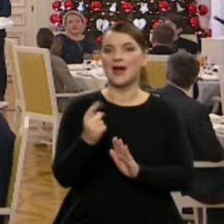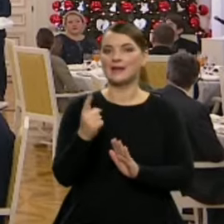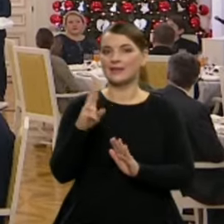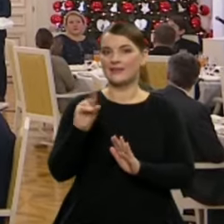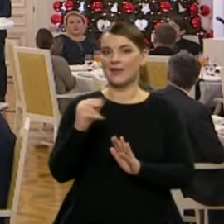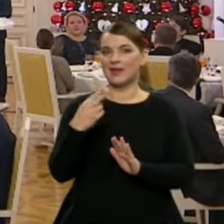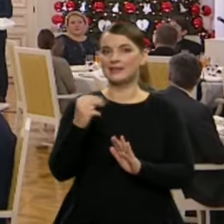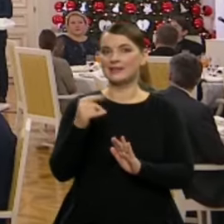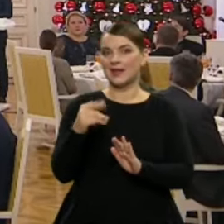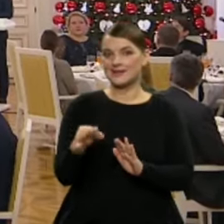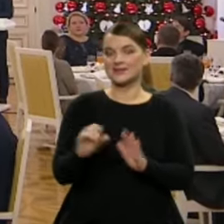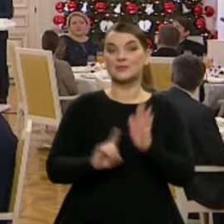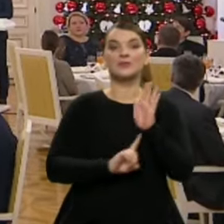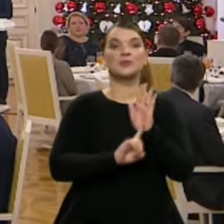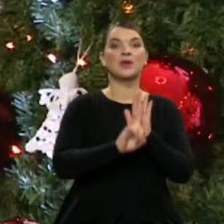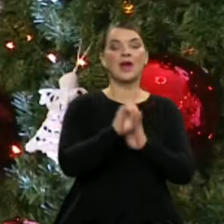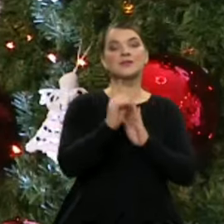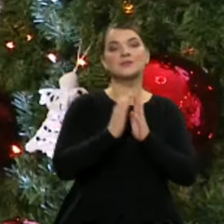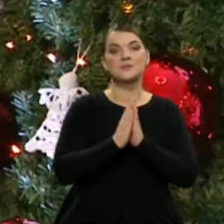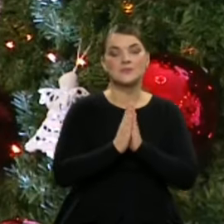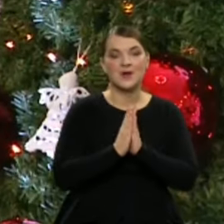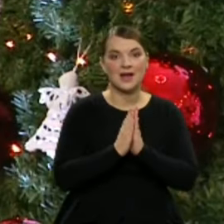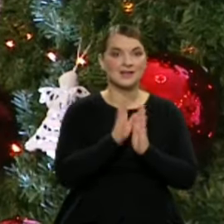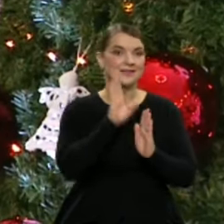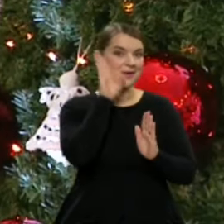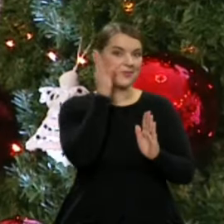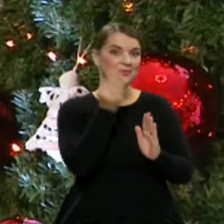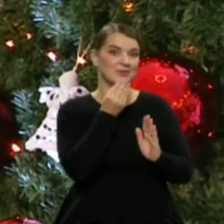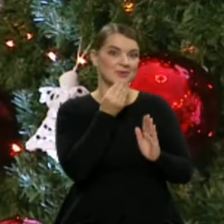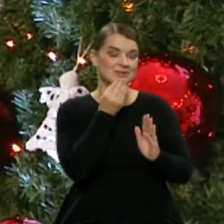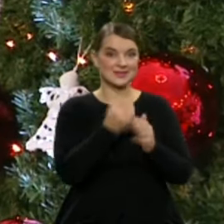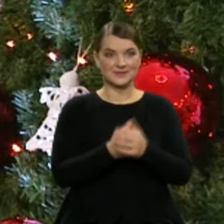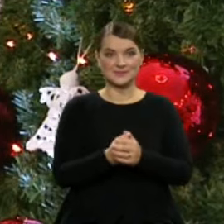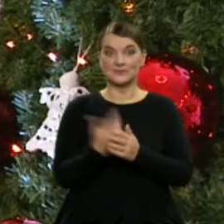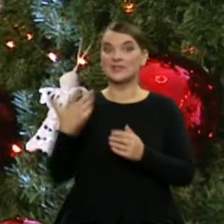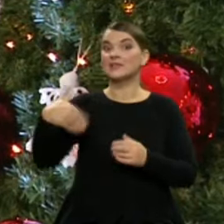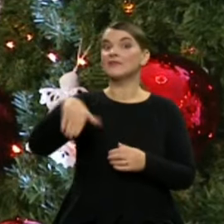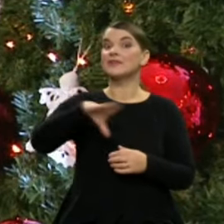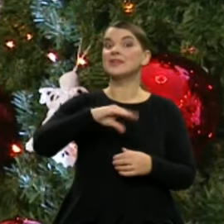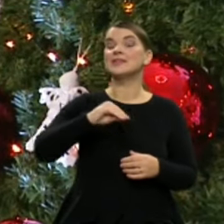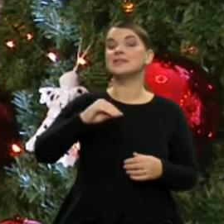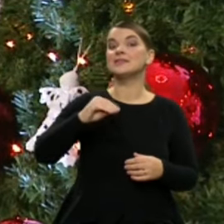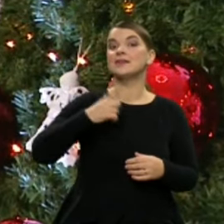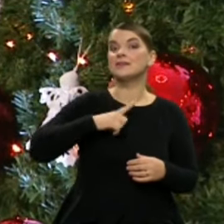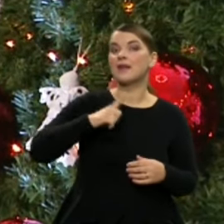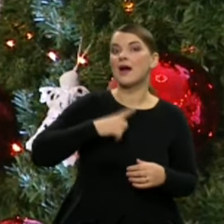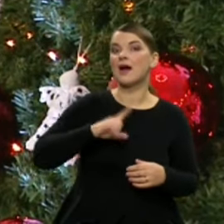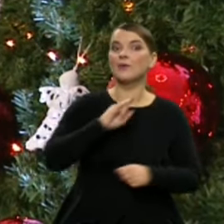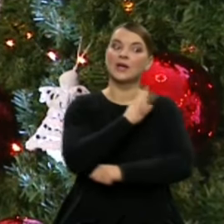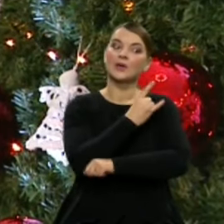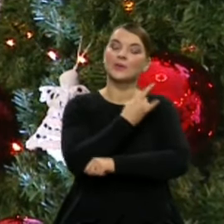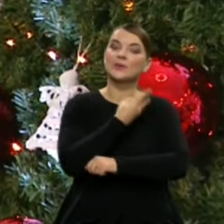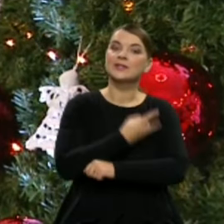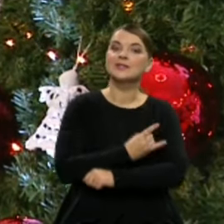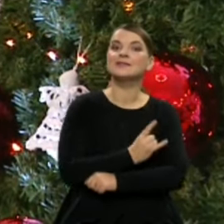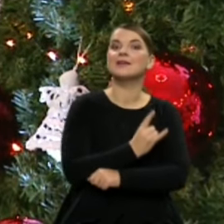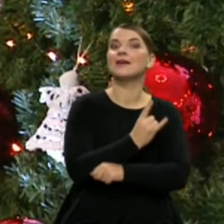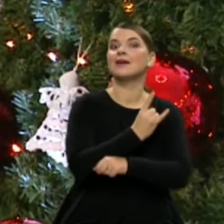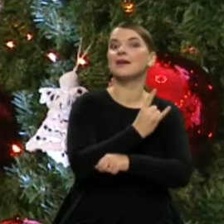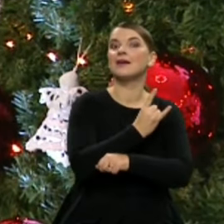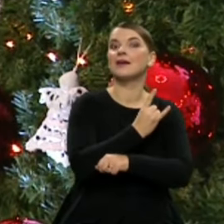Šiemet juos laukdami kūdikio užgimimo šventai šeimai ir mums visiems paskyrėme